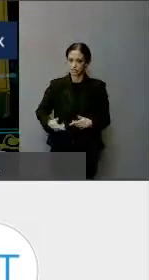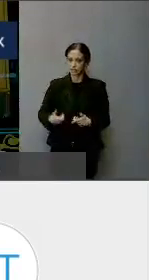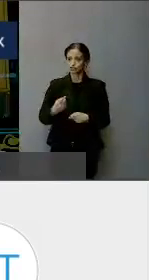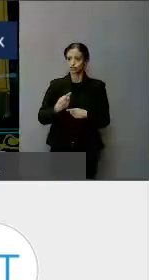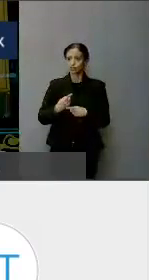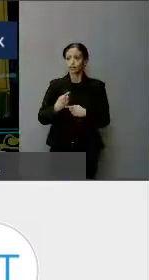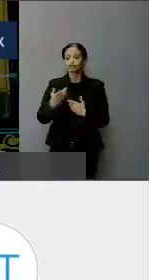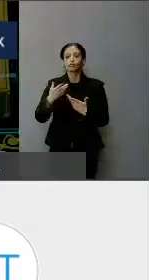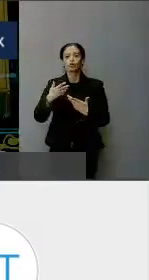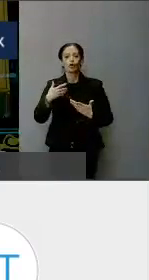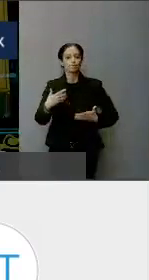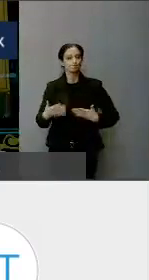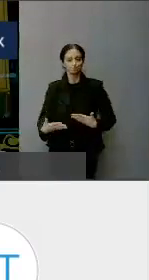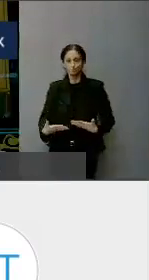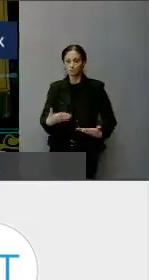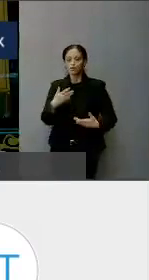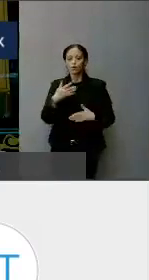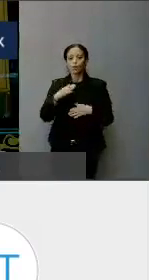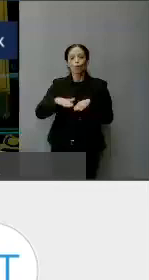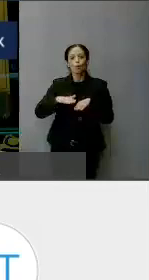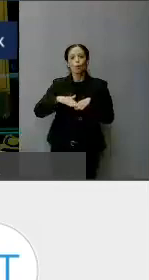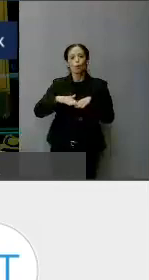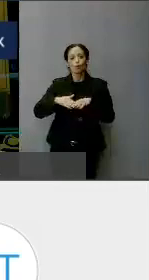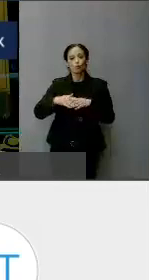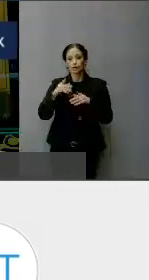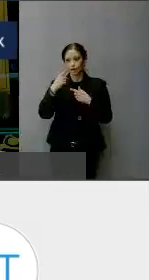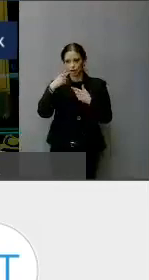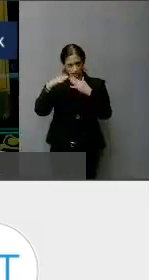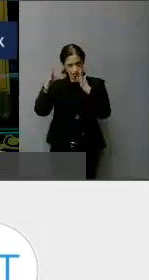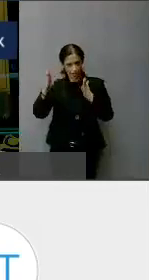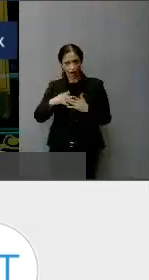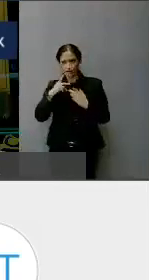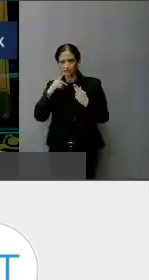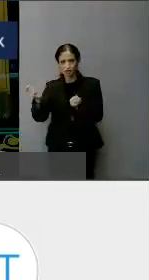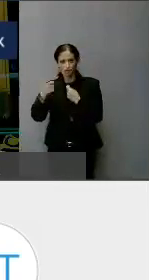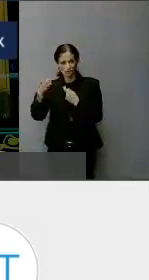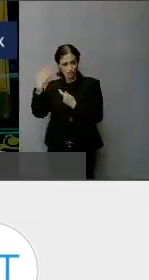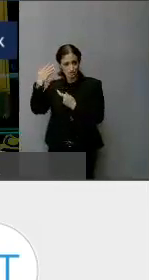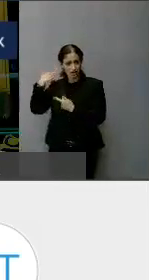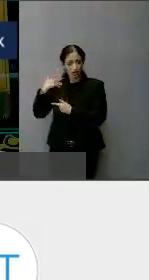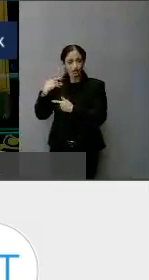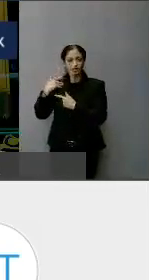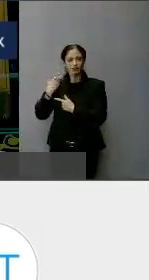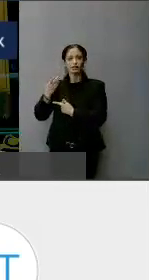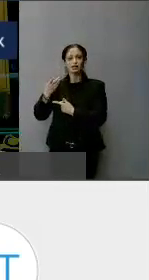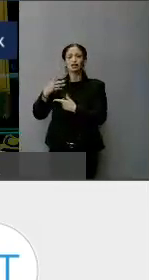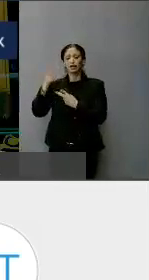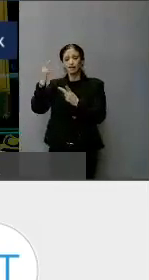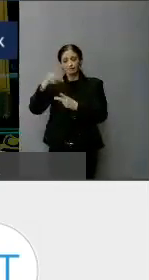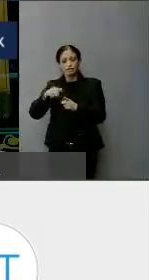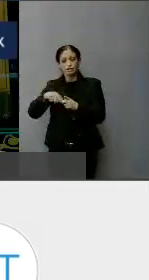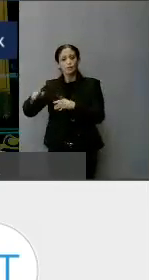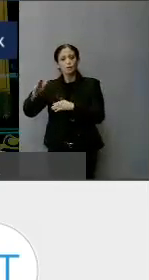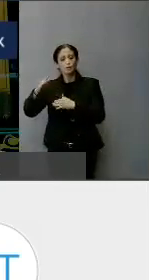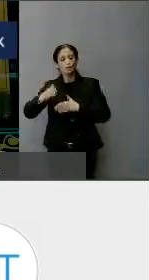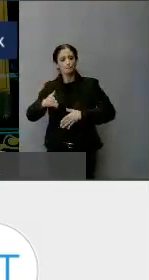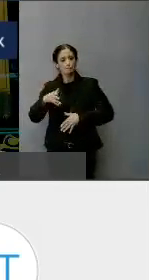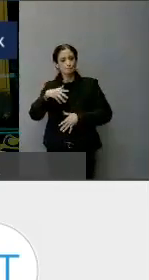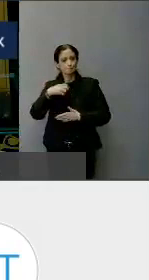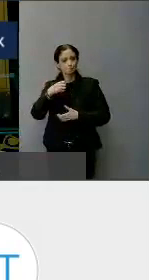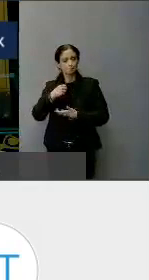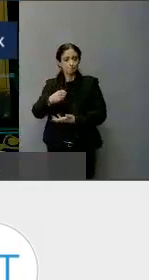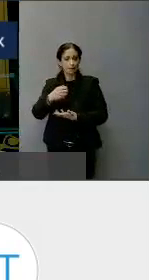chiamati a provenire anche attraverso l'utilizzo dei beni confiscati che si ricorda su un a pieno titolo parte del patrimonio di edilizia residenziale del comune